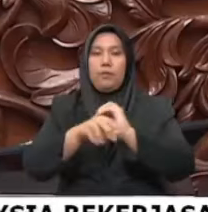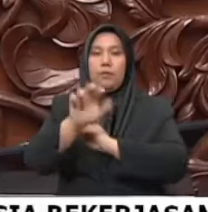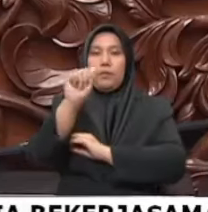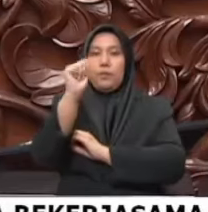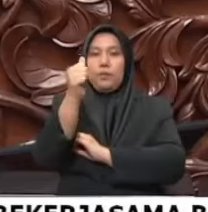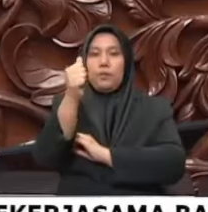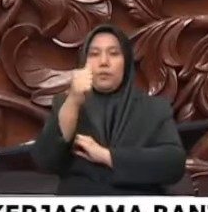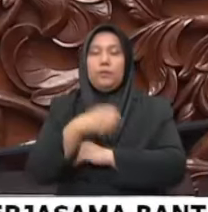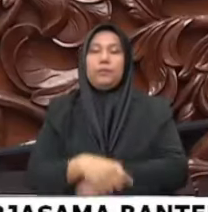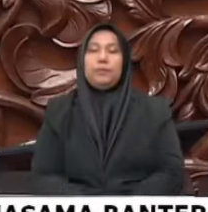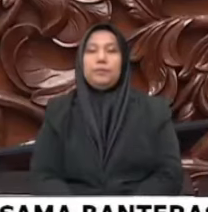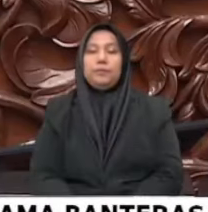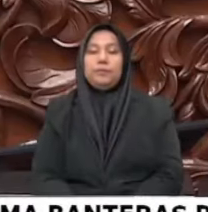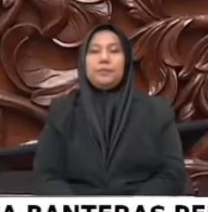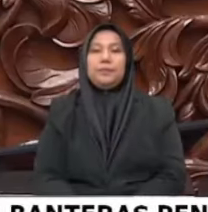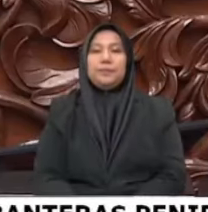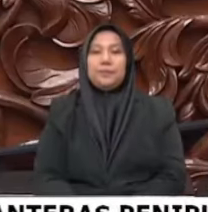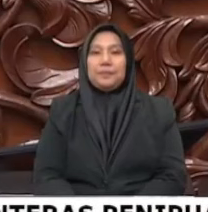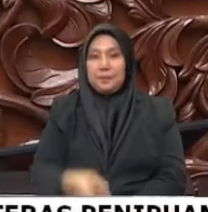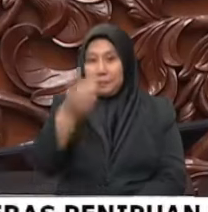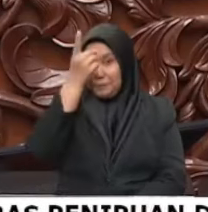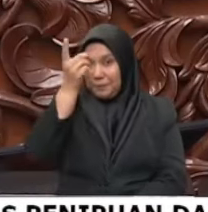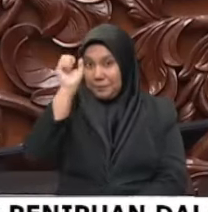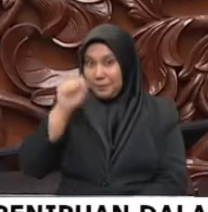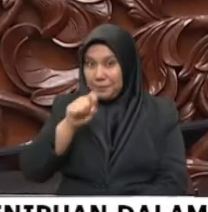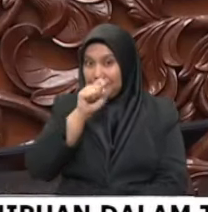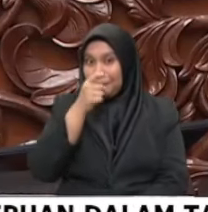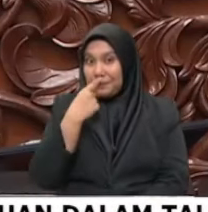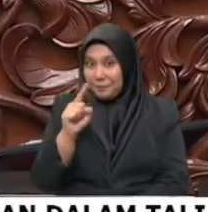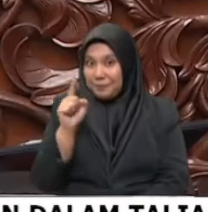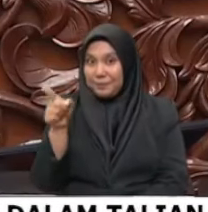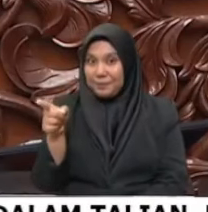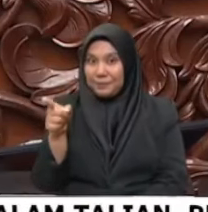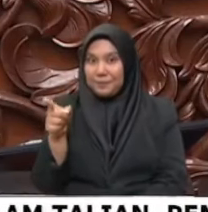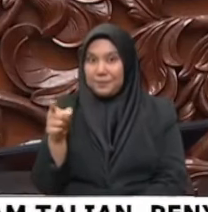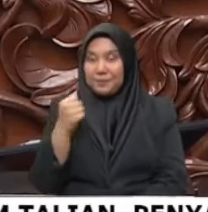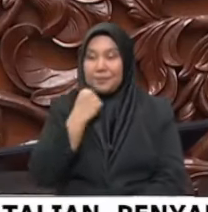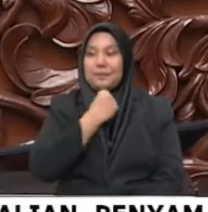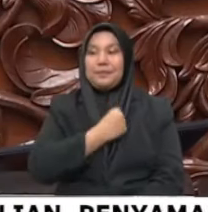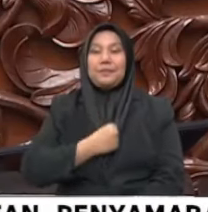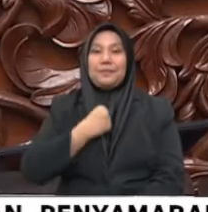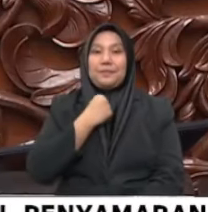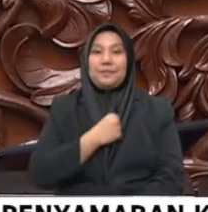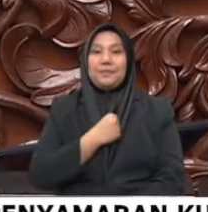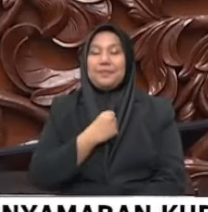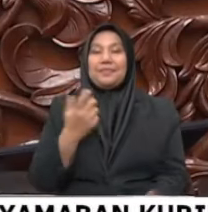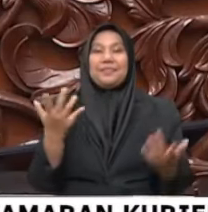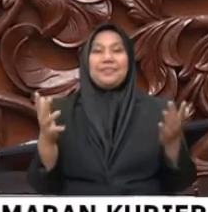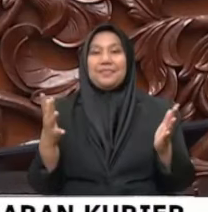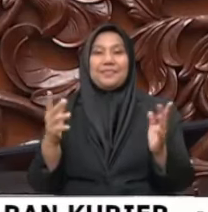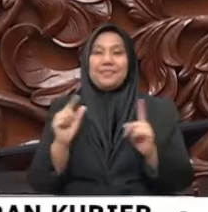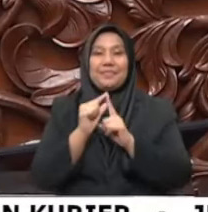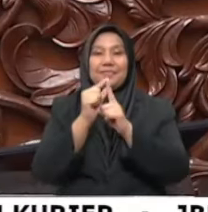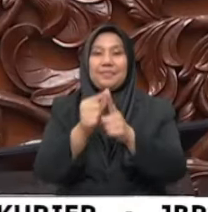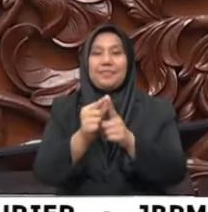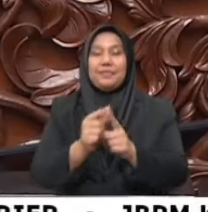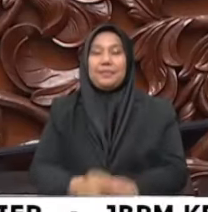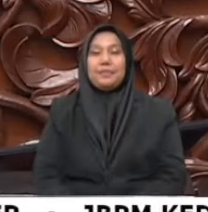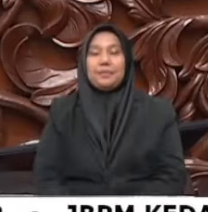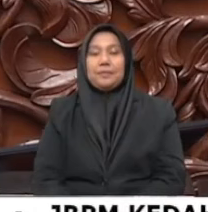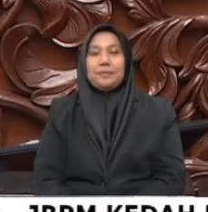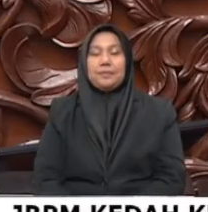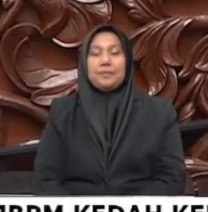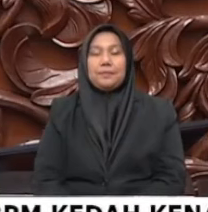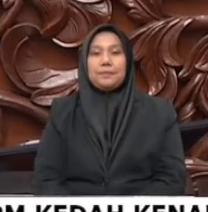Datuk Isamuddin boleh jawab, pantun tu. Pak Menteri. Minta maaf Yang Berhormat, tak ada pantun. Okey,